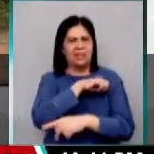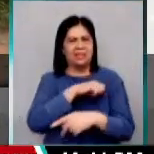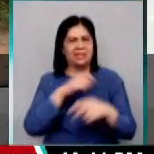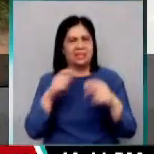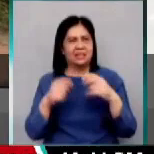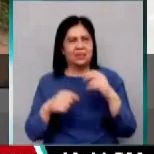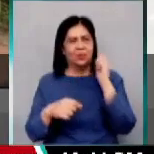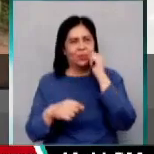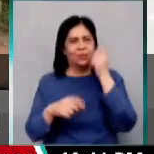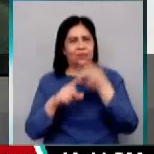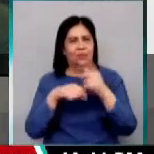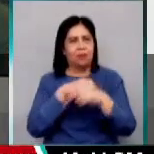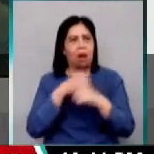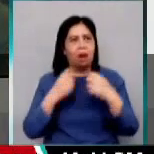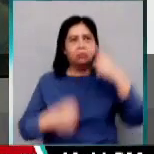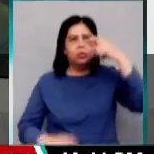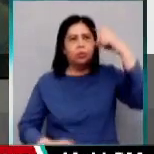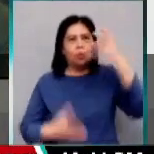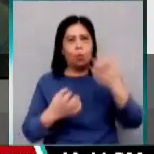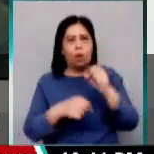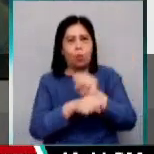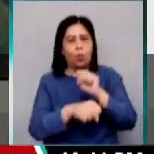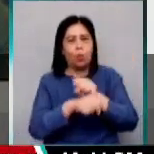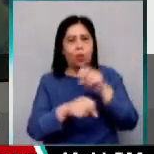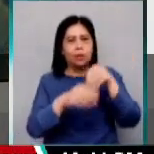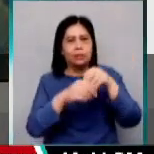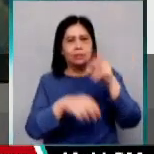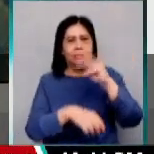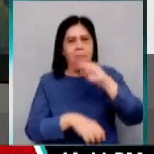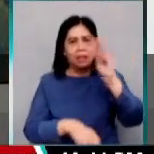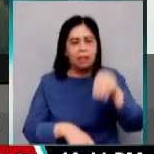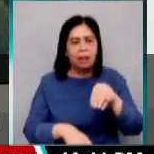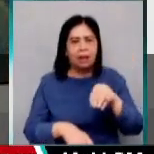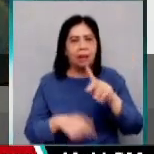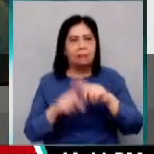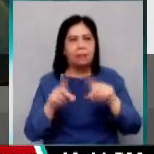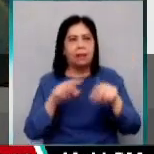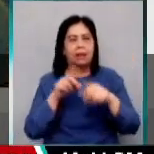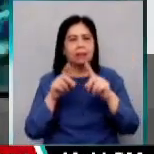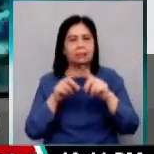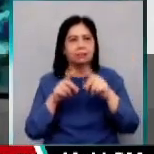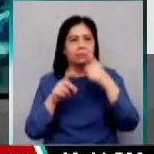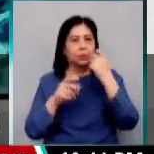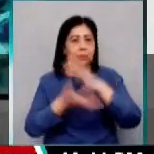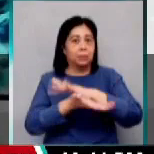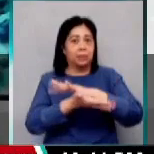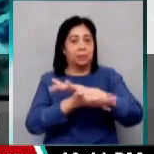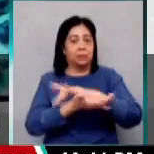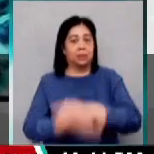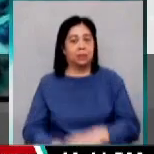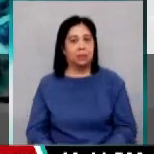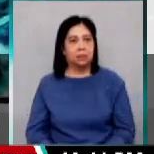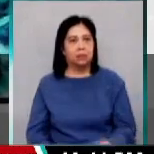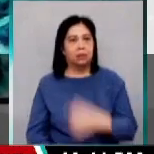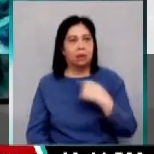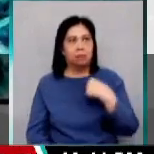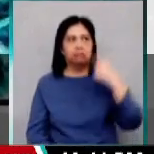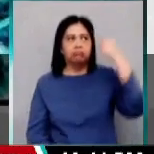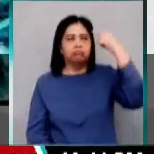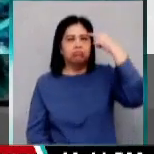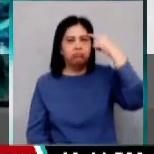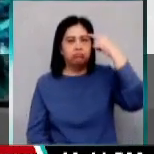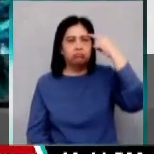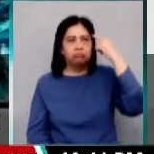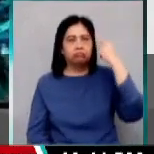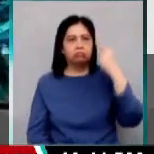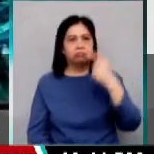magtrabaho sa Maynila, ganyan. Pero yun nga, because of the pandemic, napaisip ako as in shift